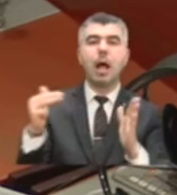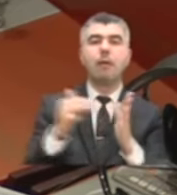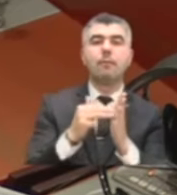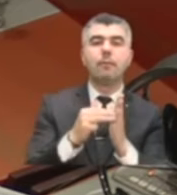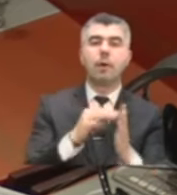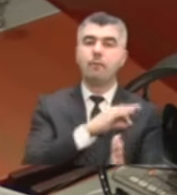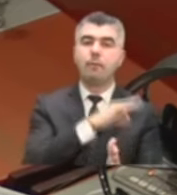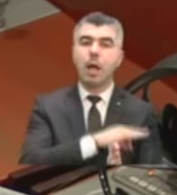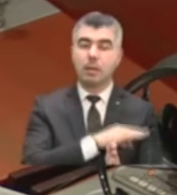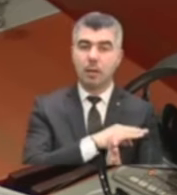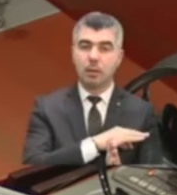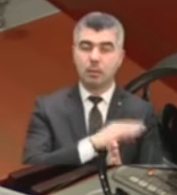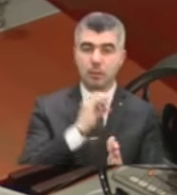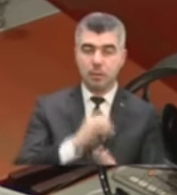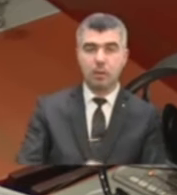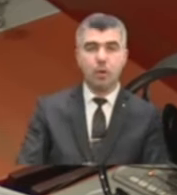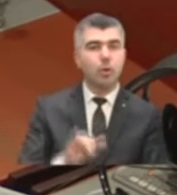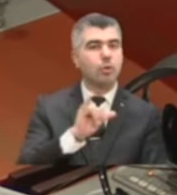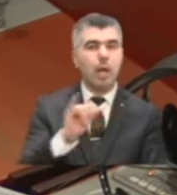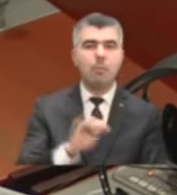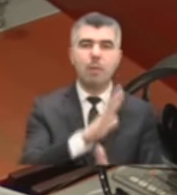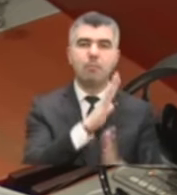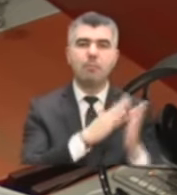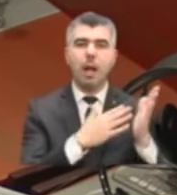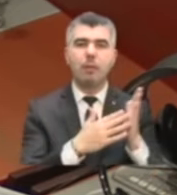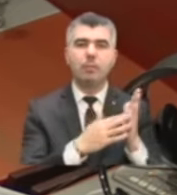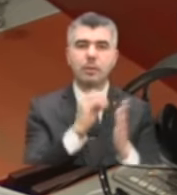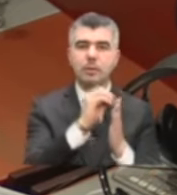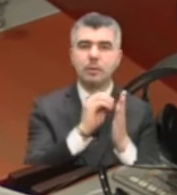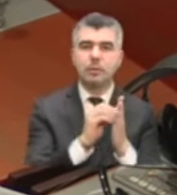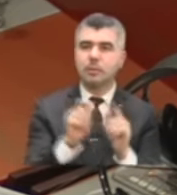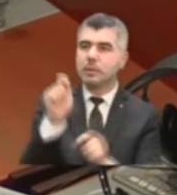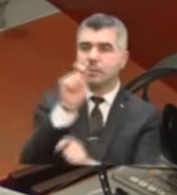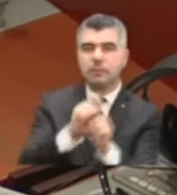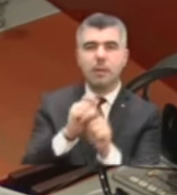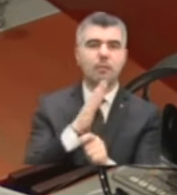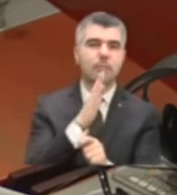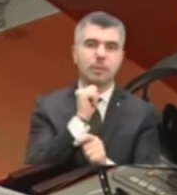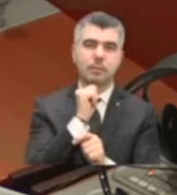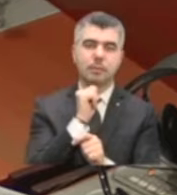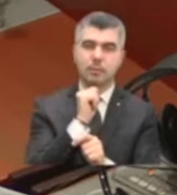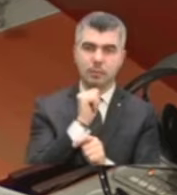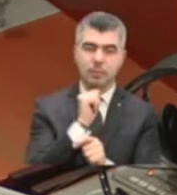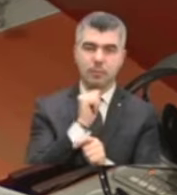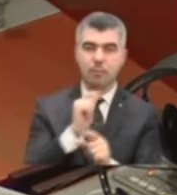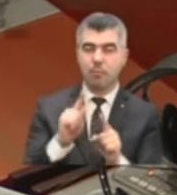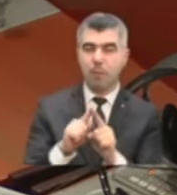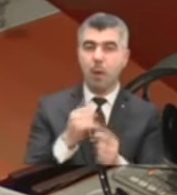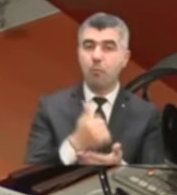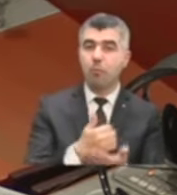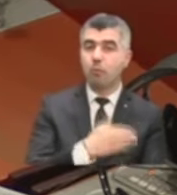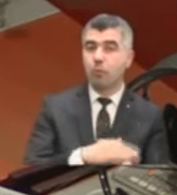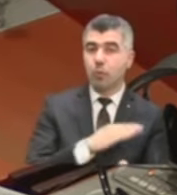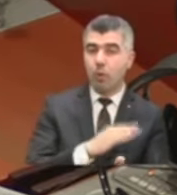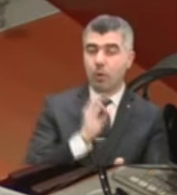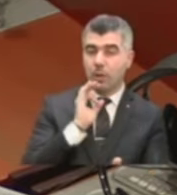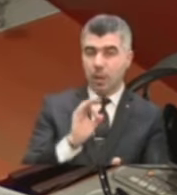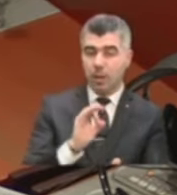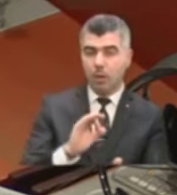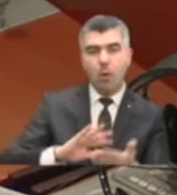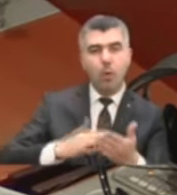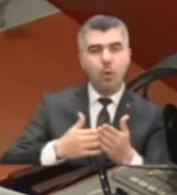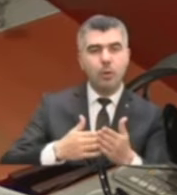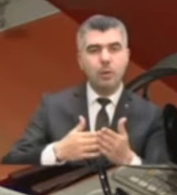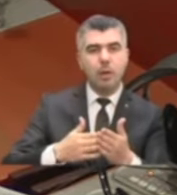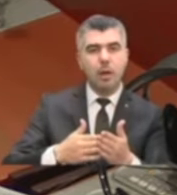ومستفيدة، في حين لا تتم برمجة بعض الفضاءات لعدم جاهزيتها. كان من المسؤولية ديالنا السيدة النائبة أن جميع